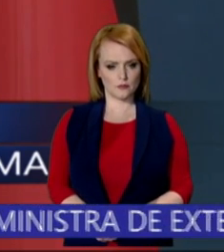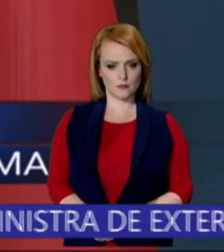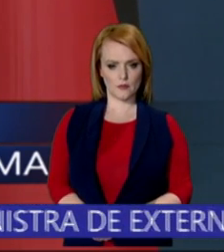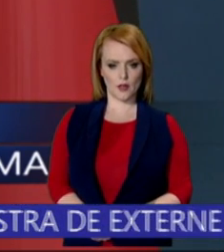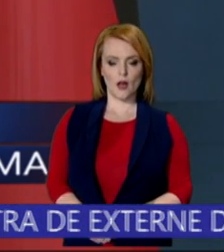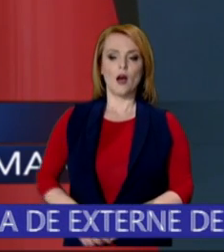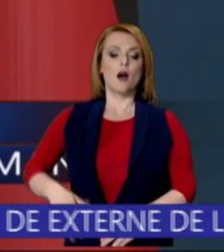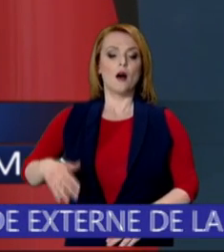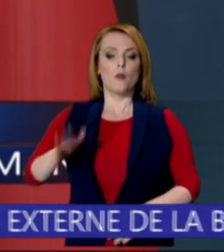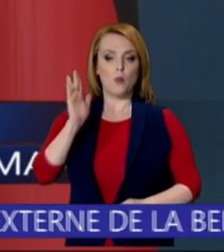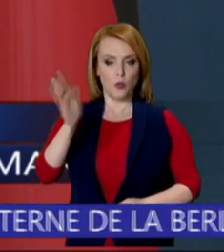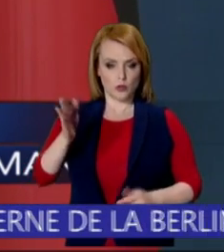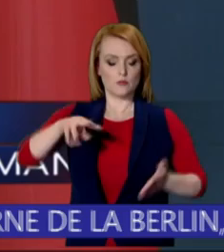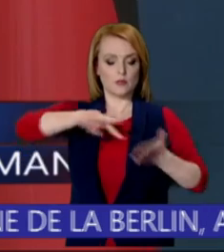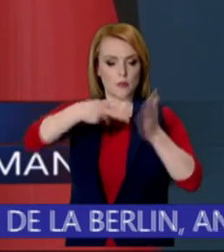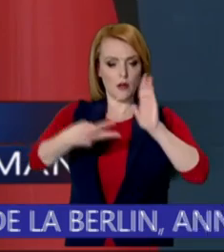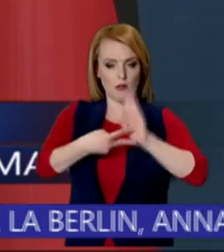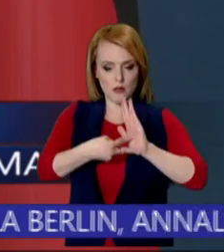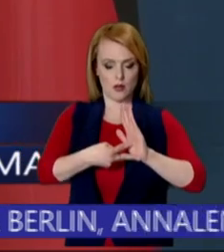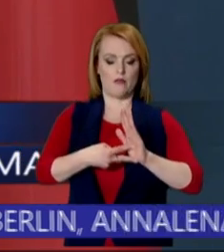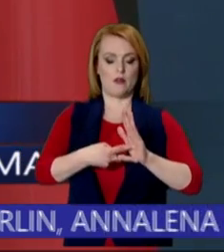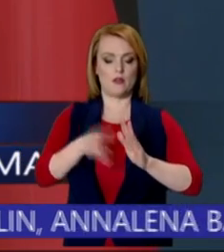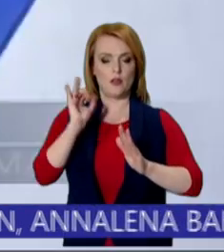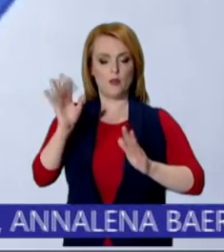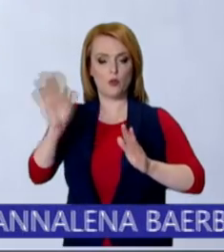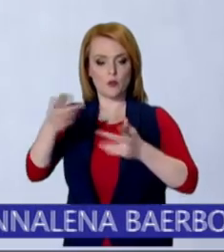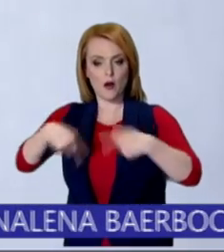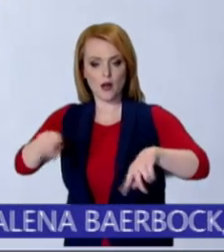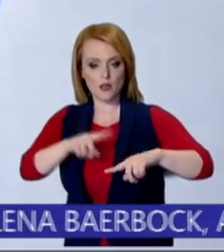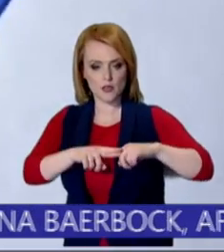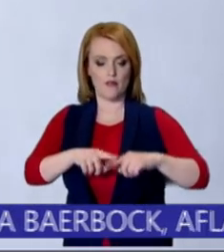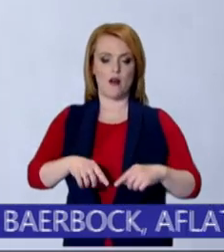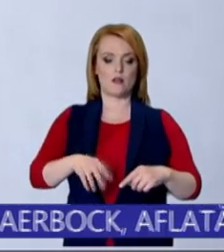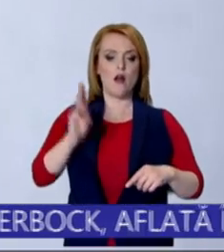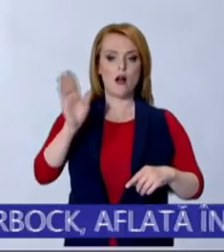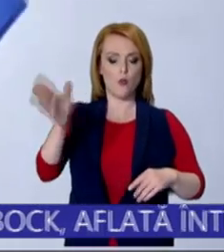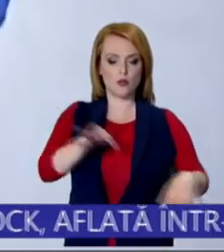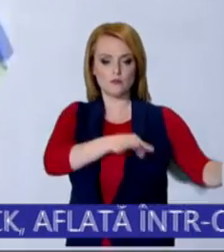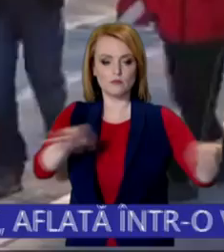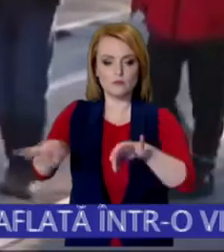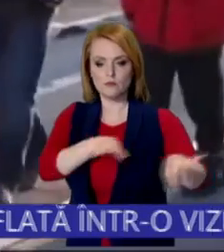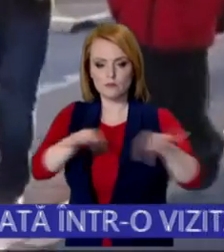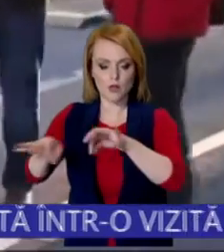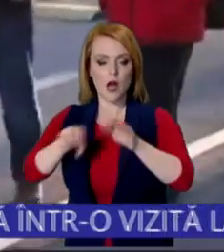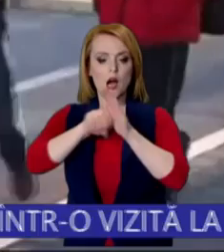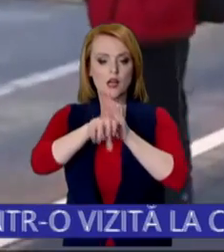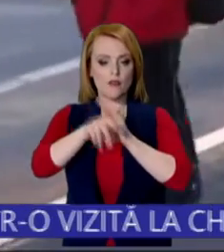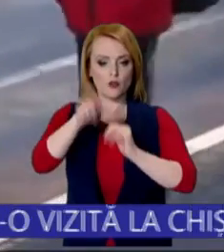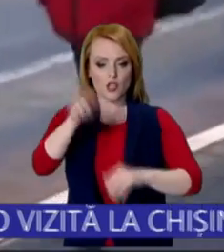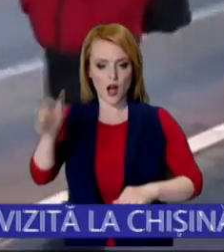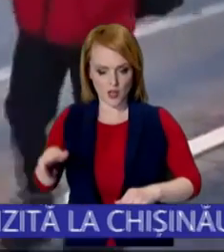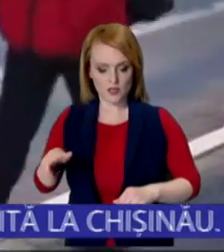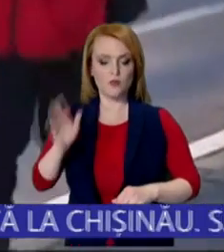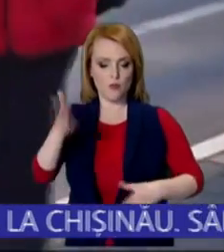Vom institui un coridor verde prin care, cu ajutorul autocarelor, vom ajuta refugiații să meargă în siguranță în alte țări. De